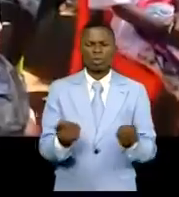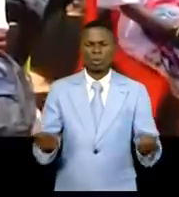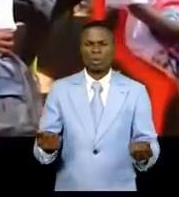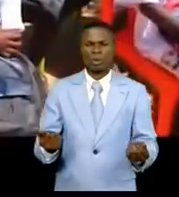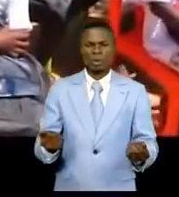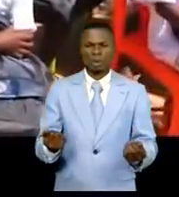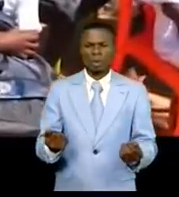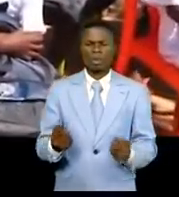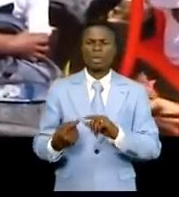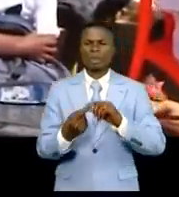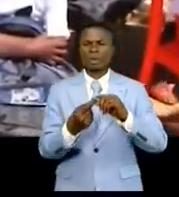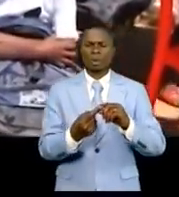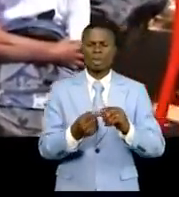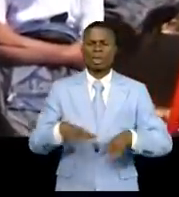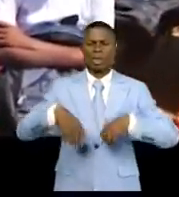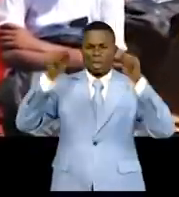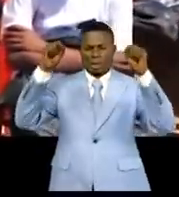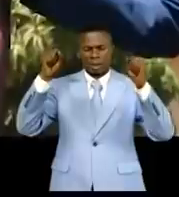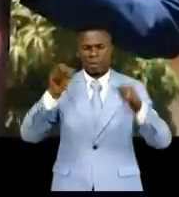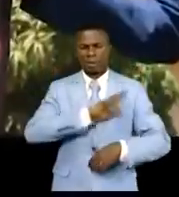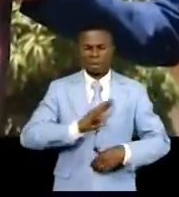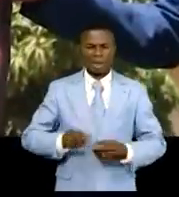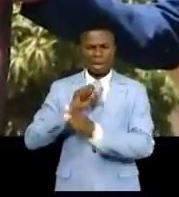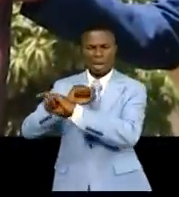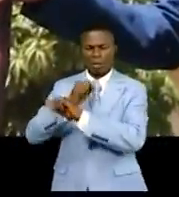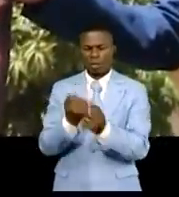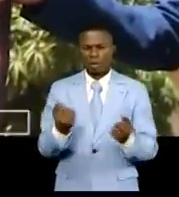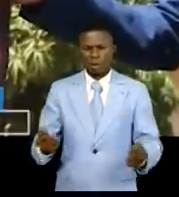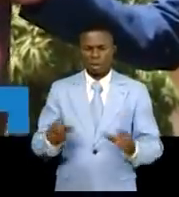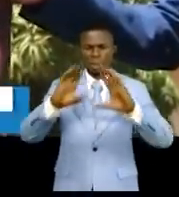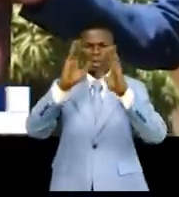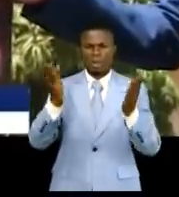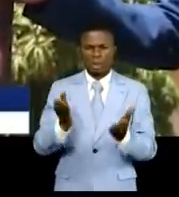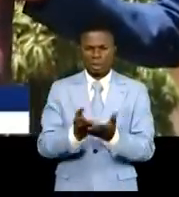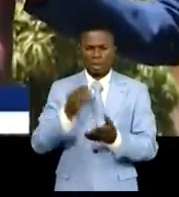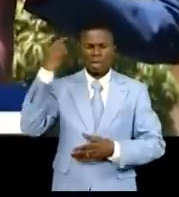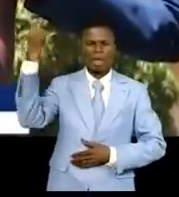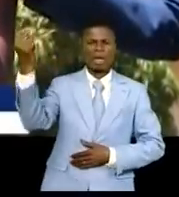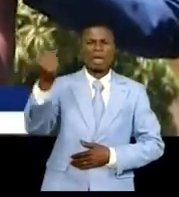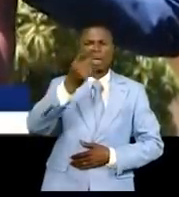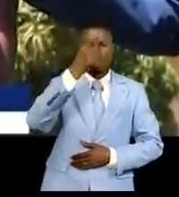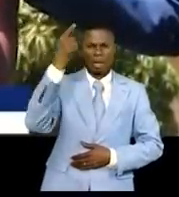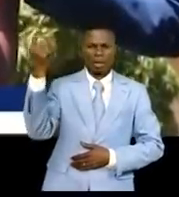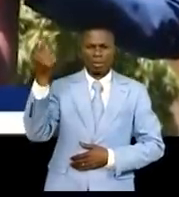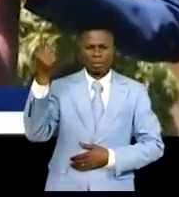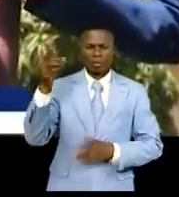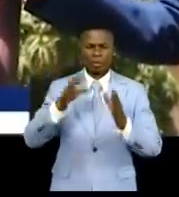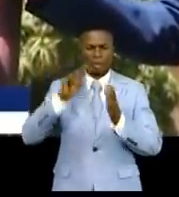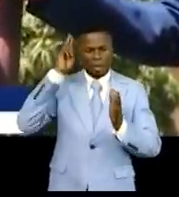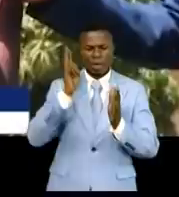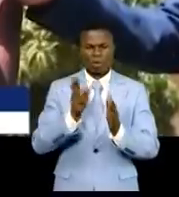pourtant ratifiée par la RDC qui les protège. La communauté internationale et les gouvernements de